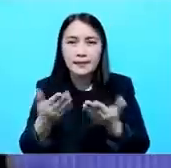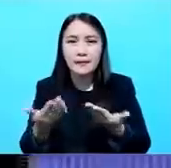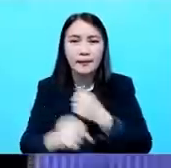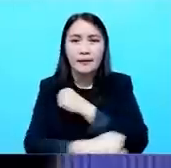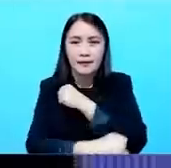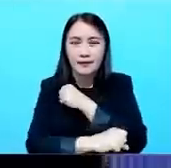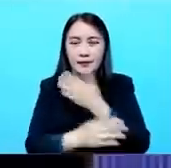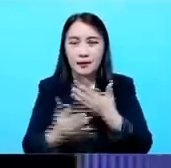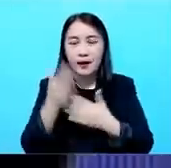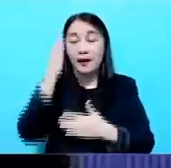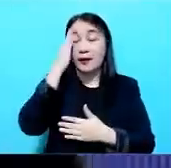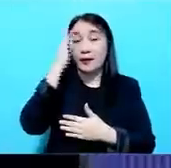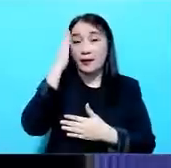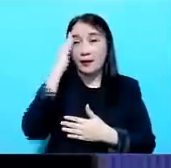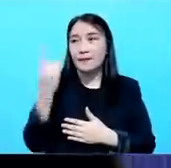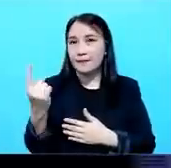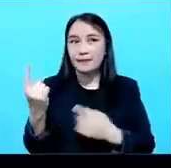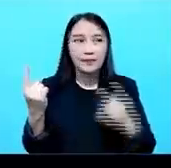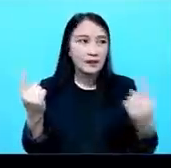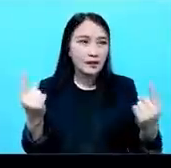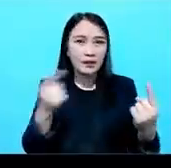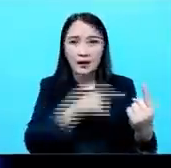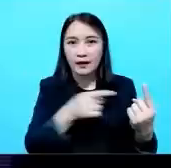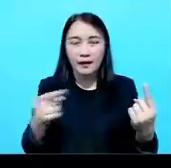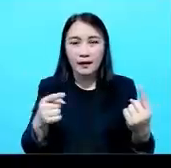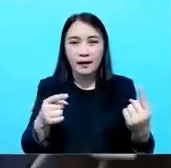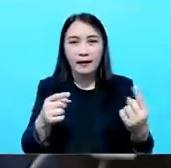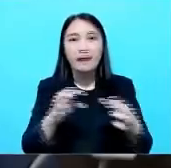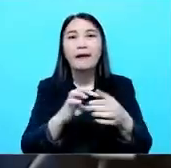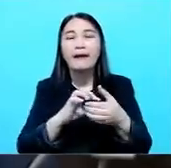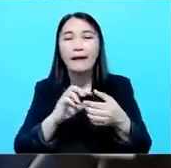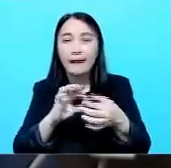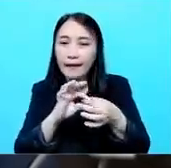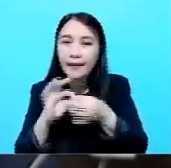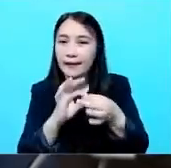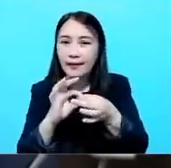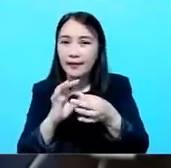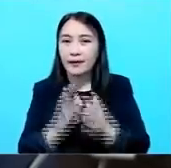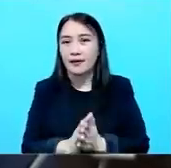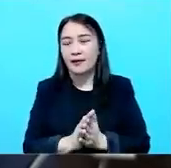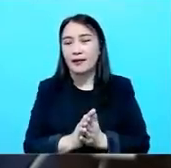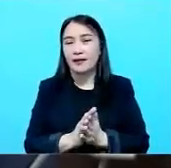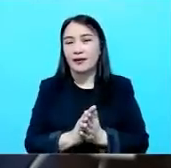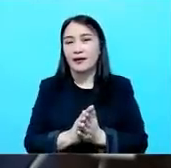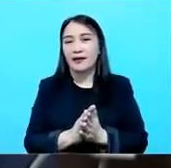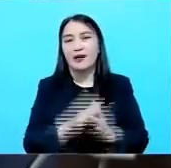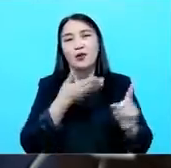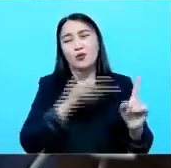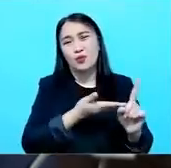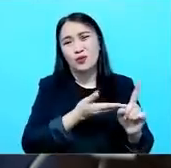biktima na kalaunan ay nakarelasyon niya. Yung victim, wala rin naman siyang